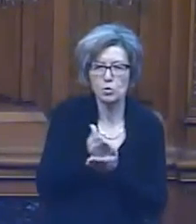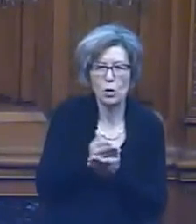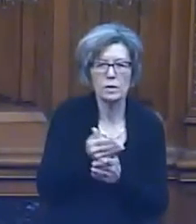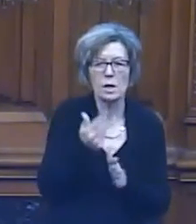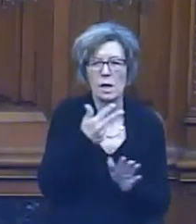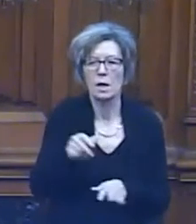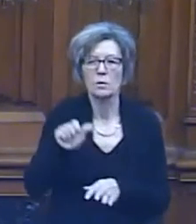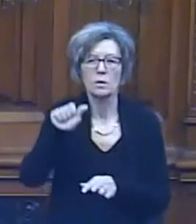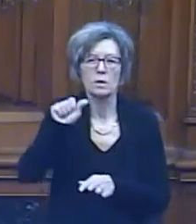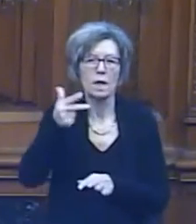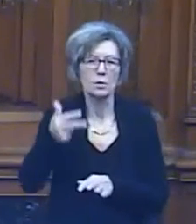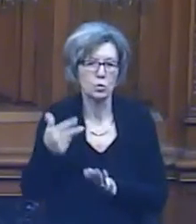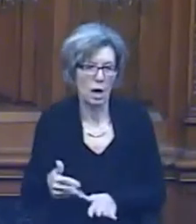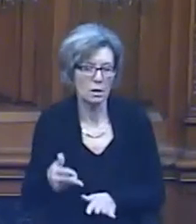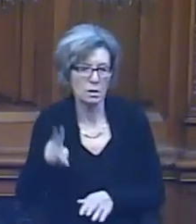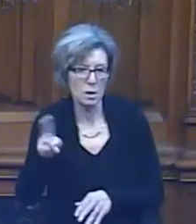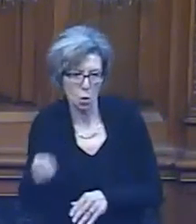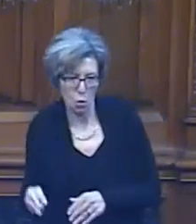886 Euro.